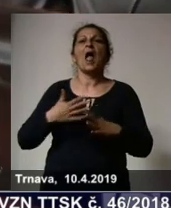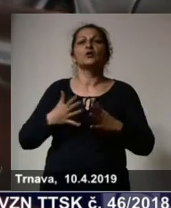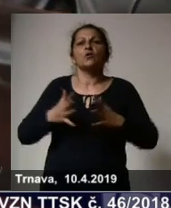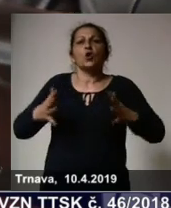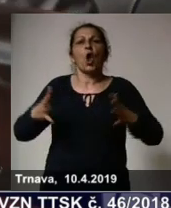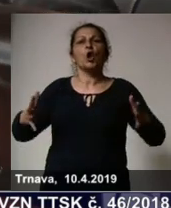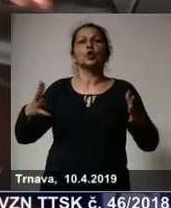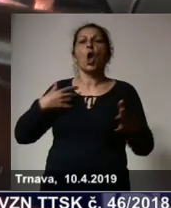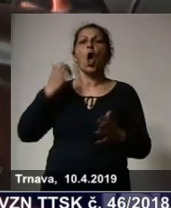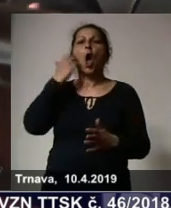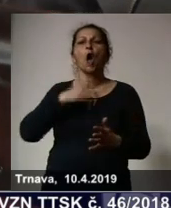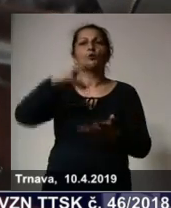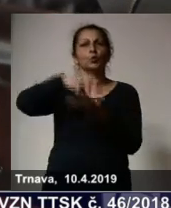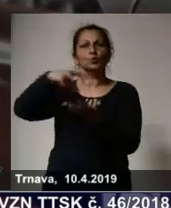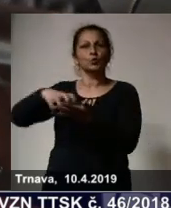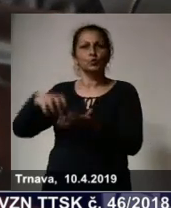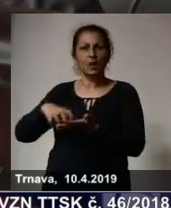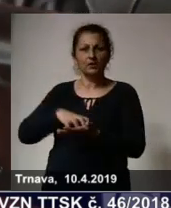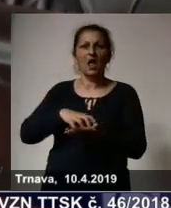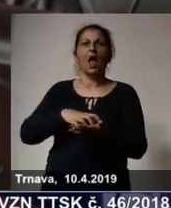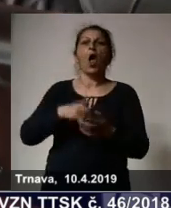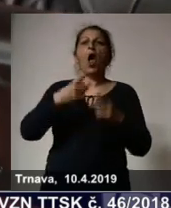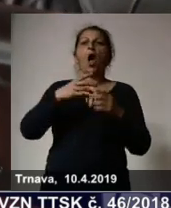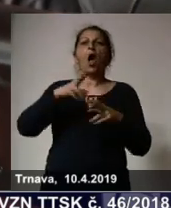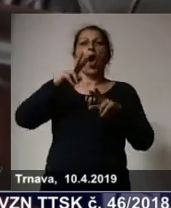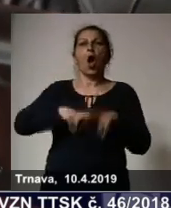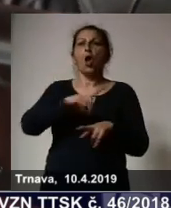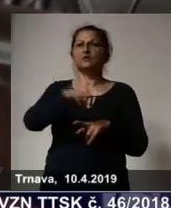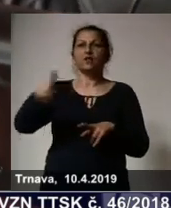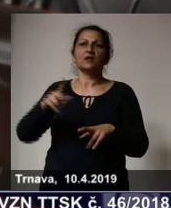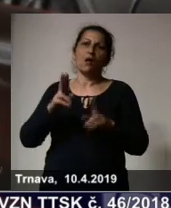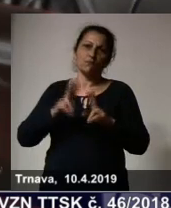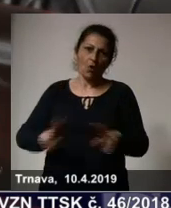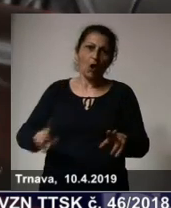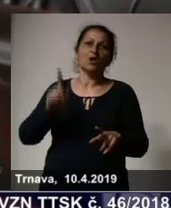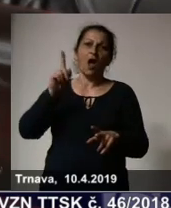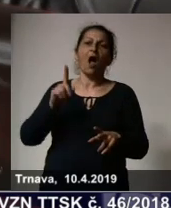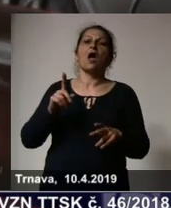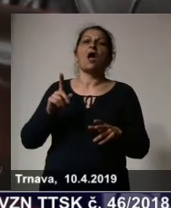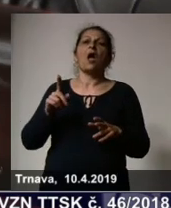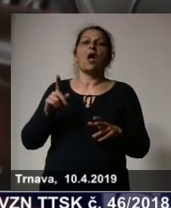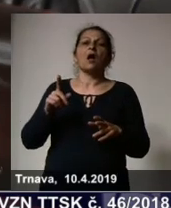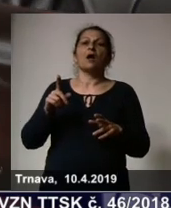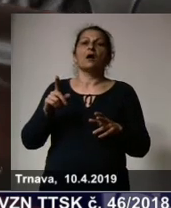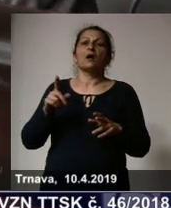združenia. Neziskové by mohlo byť synonymu, ale o nadácie to má zmysel, si ja